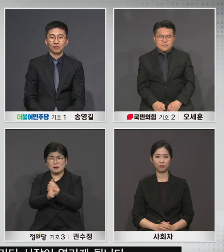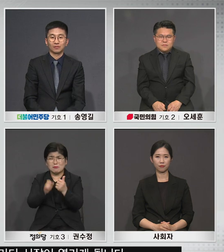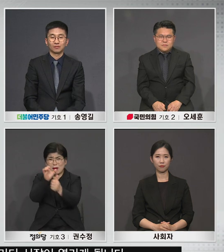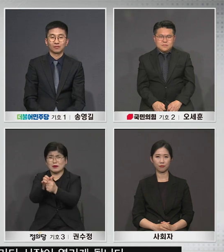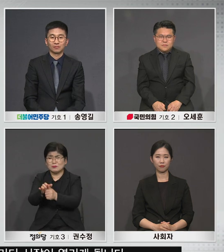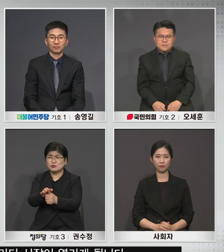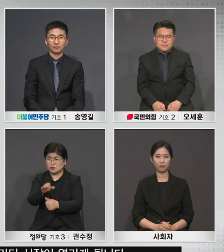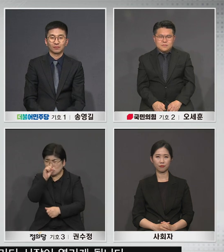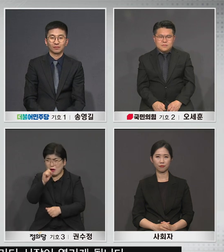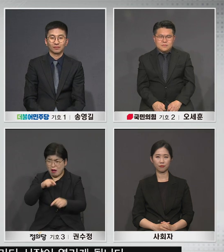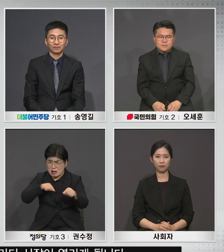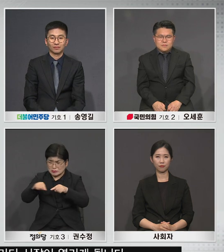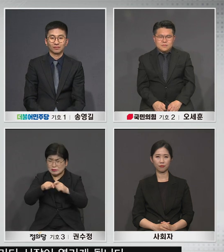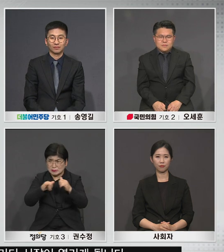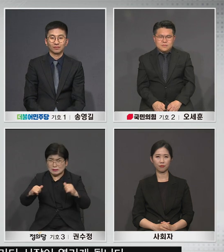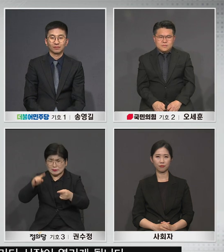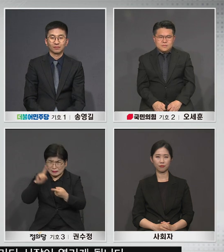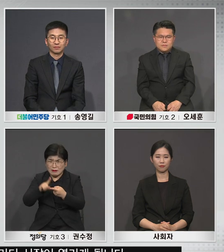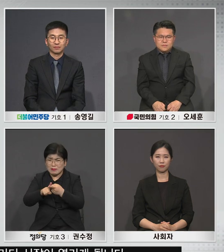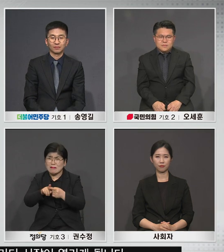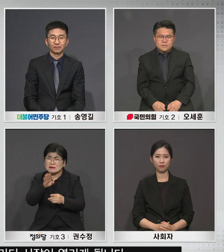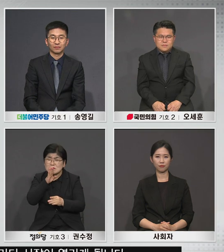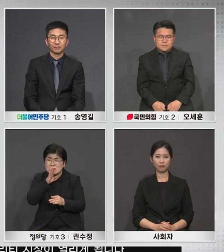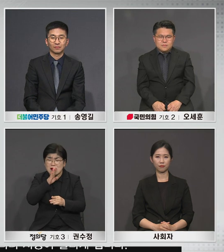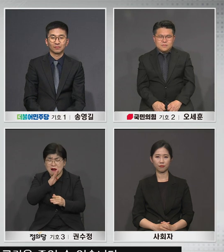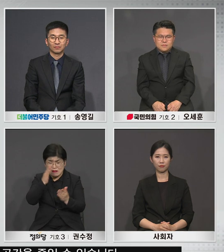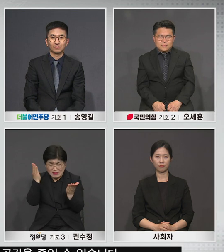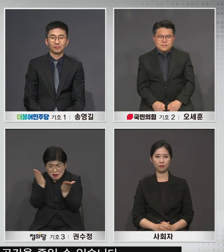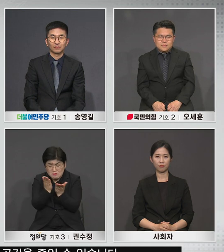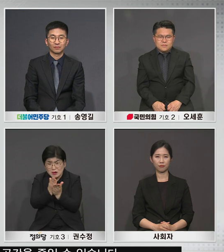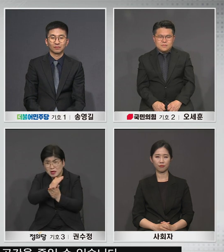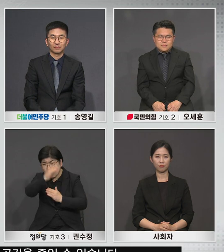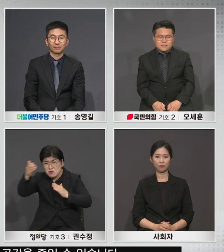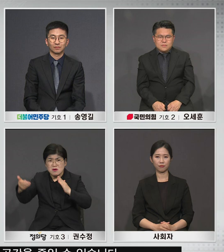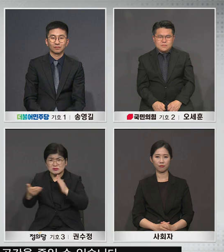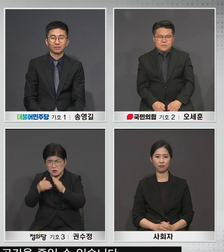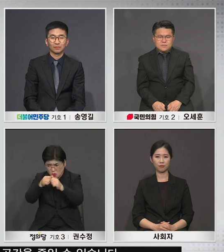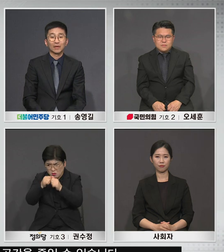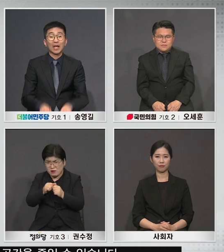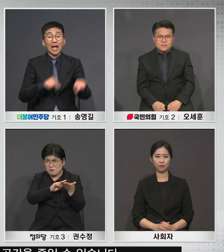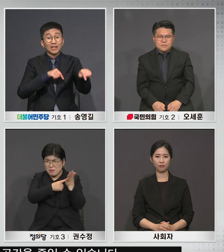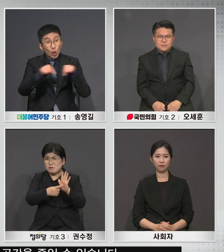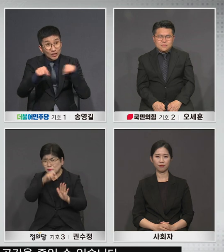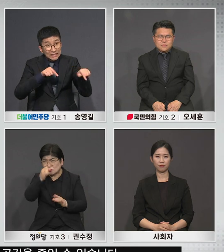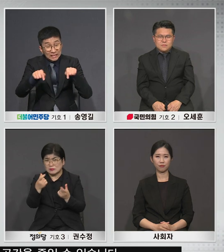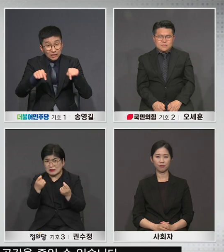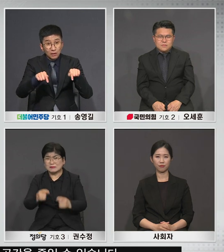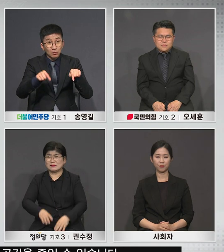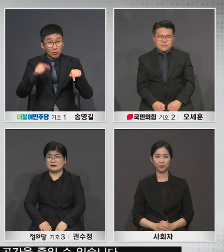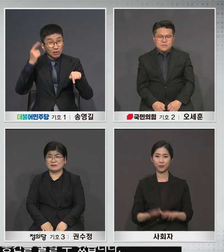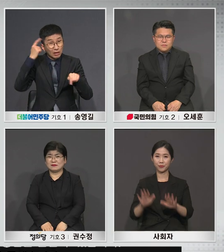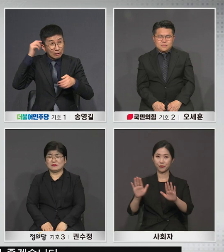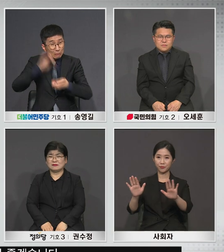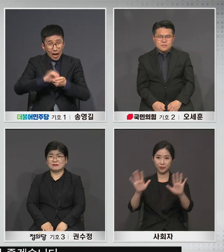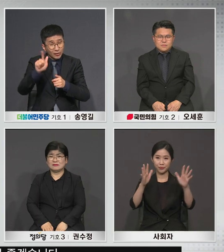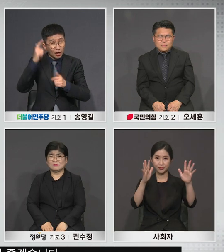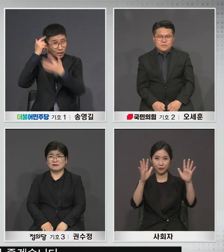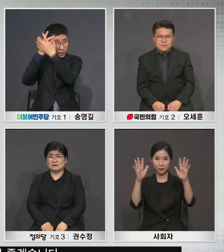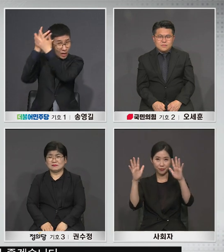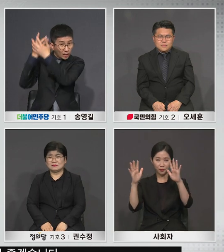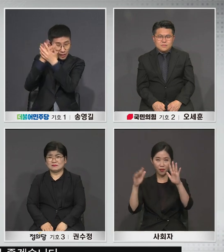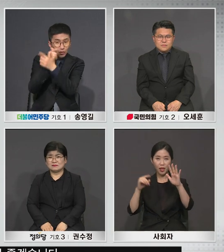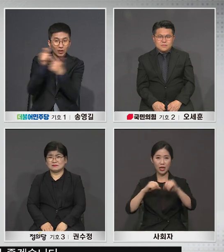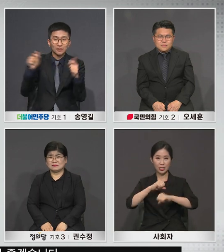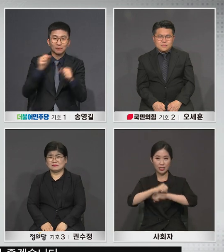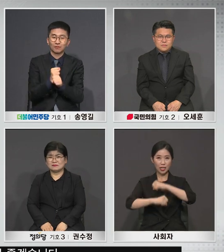정치인이라면 정말 현실 가능한 부분을 꼼꼼하게 살펴서 이야기했으면 좋겠고 정치는 상상력을 현실으로 자유토론은 중간에 개입을